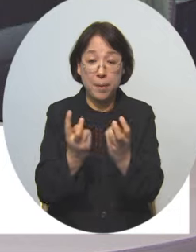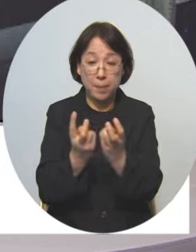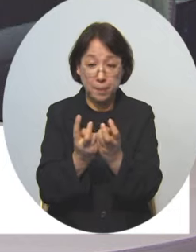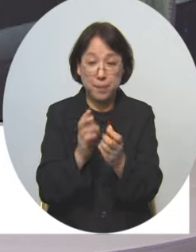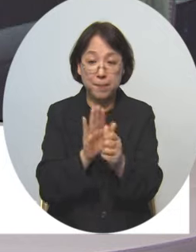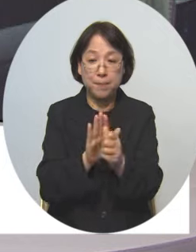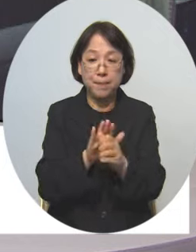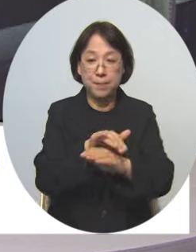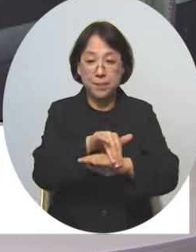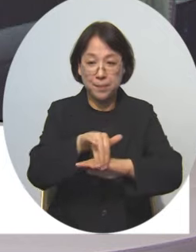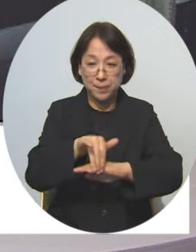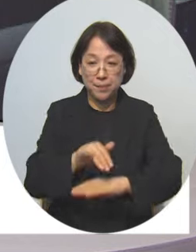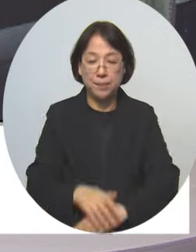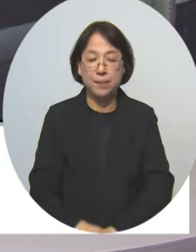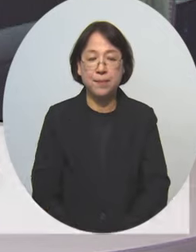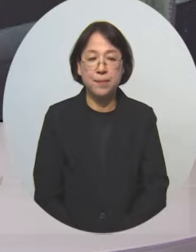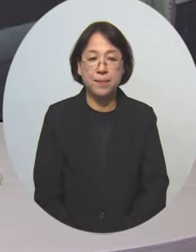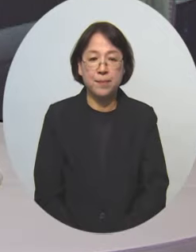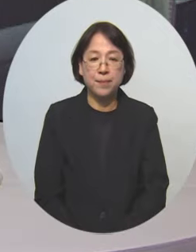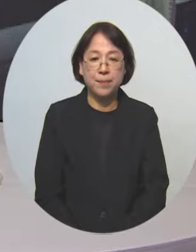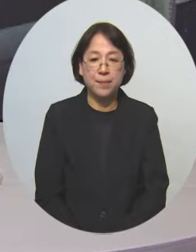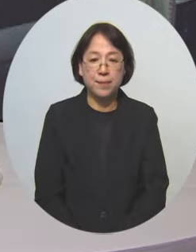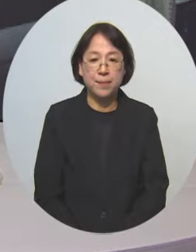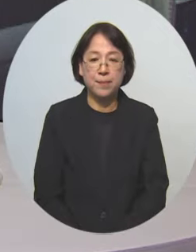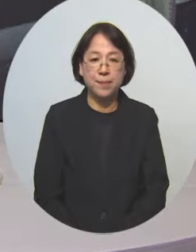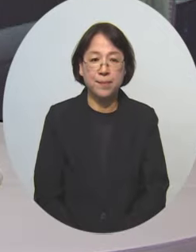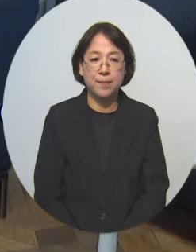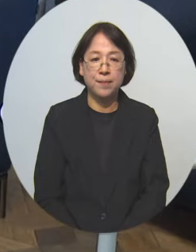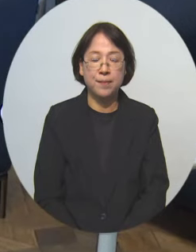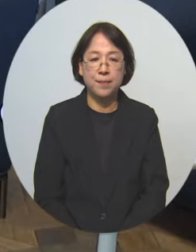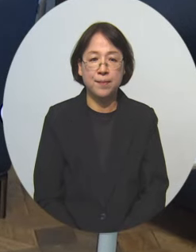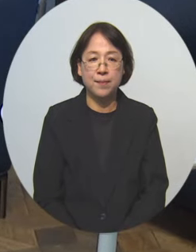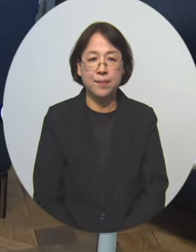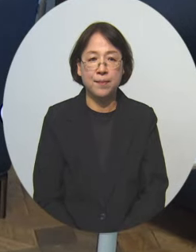김유리 문기혁 기자가 차례로 보도합니다.